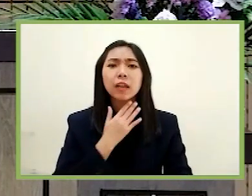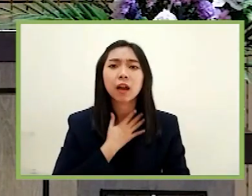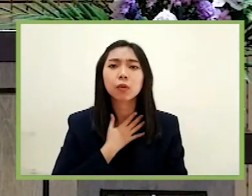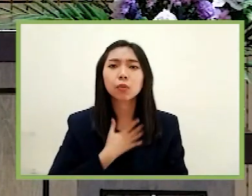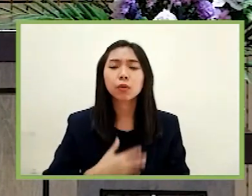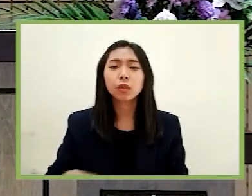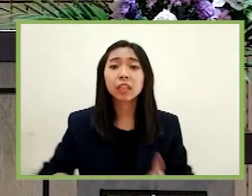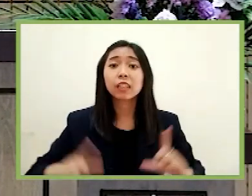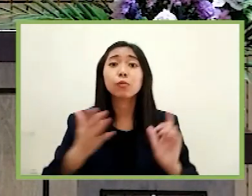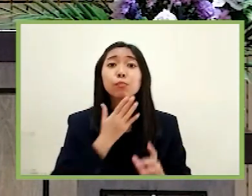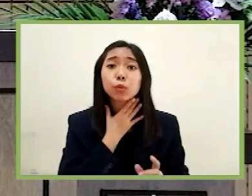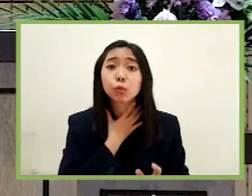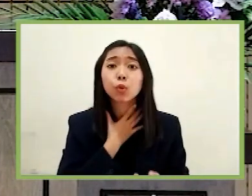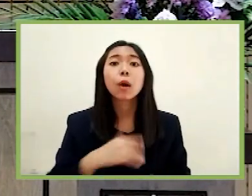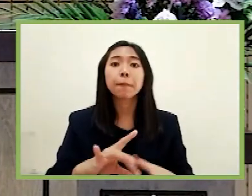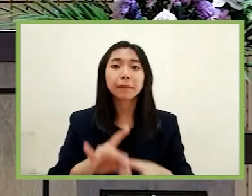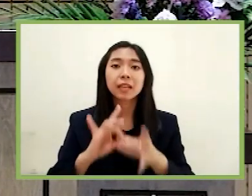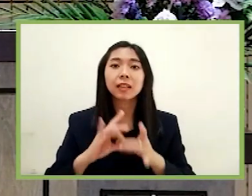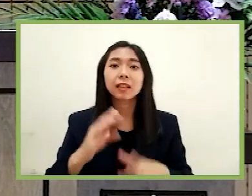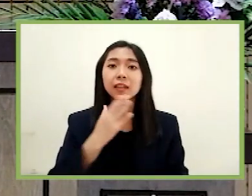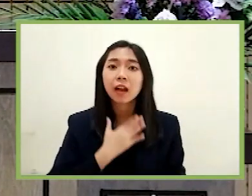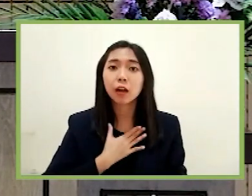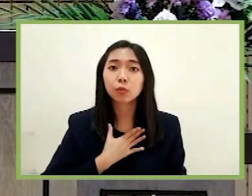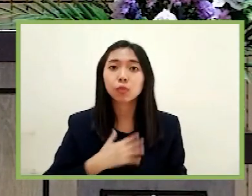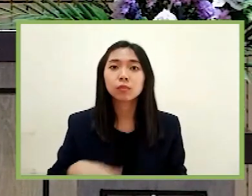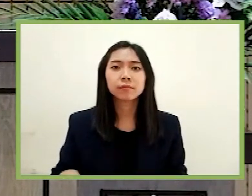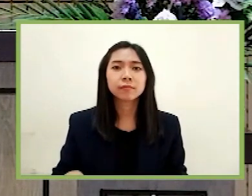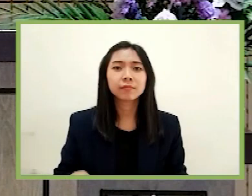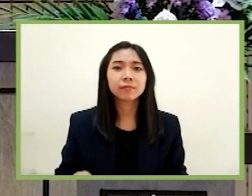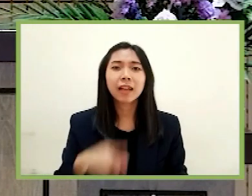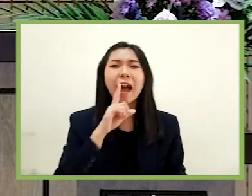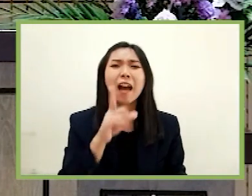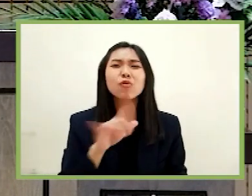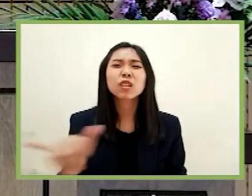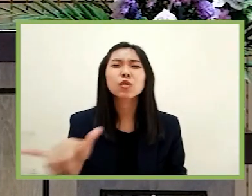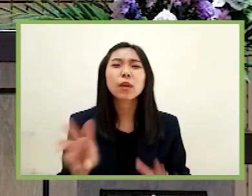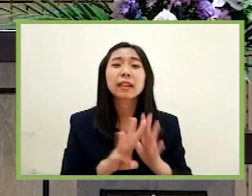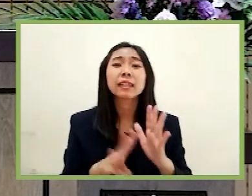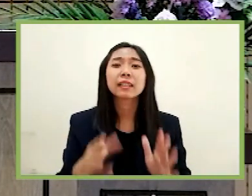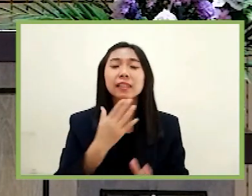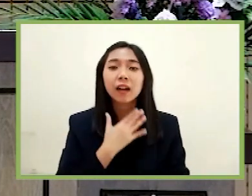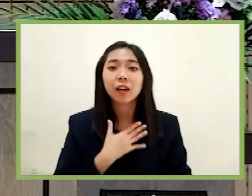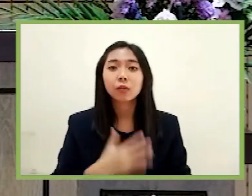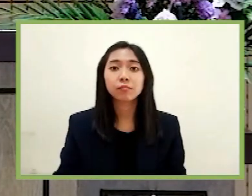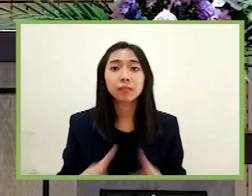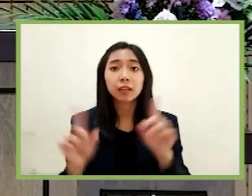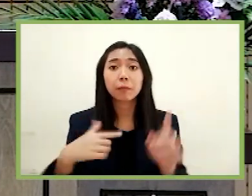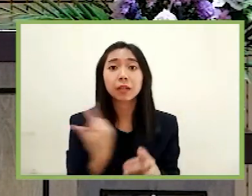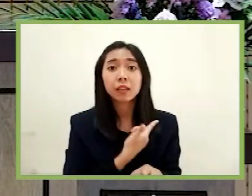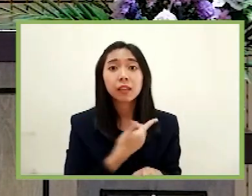hidupku ini milikku sesuai keinginan aku sendiri kita lupa